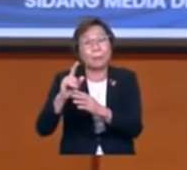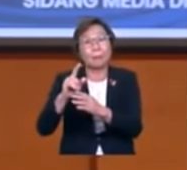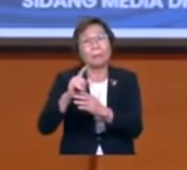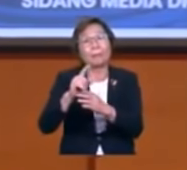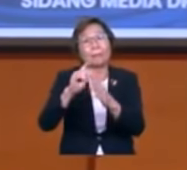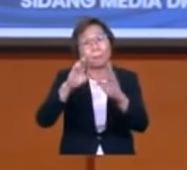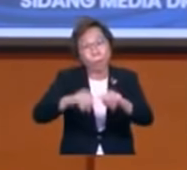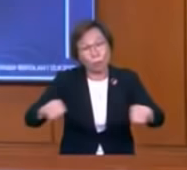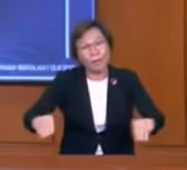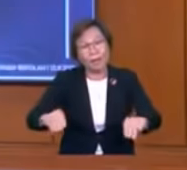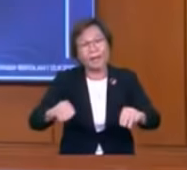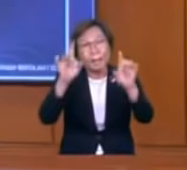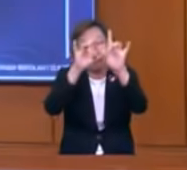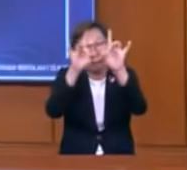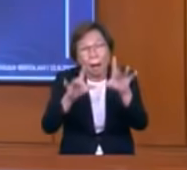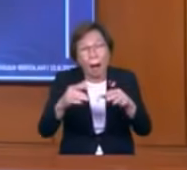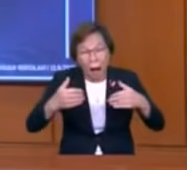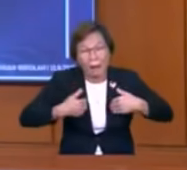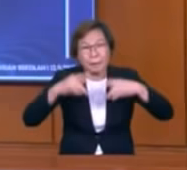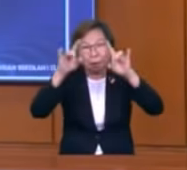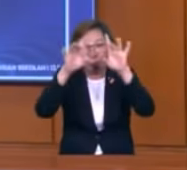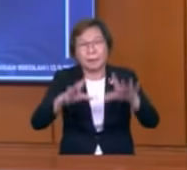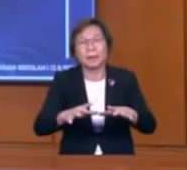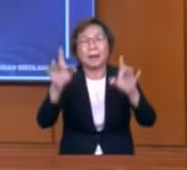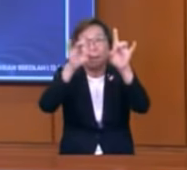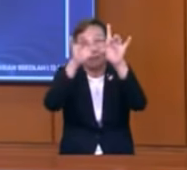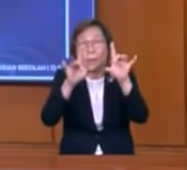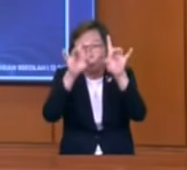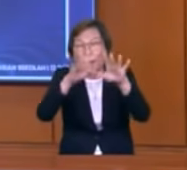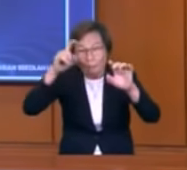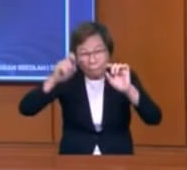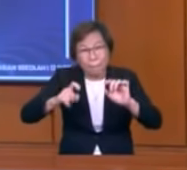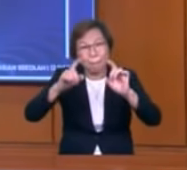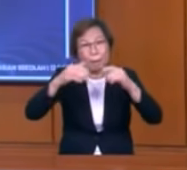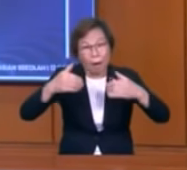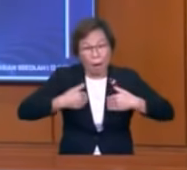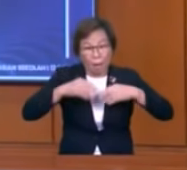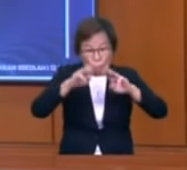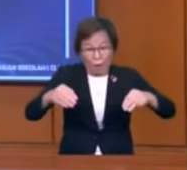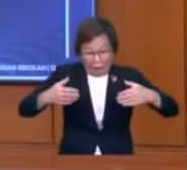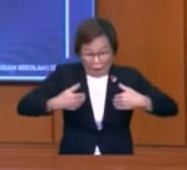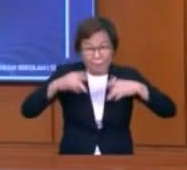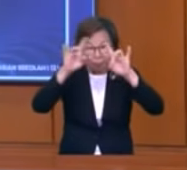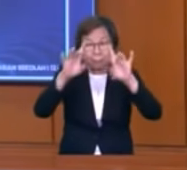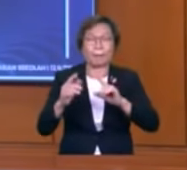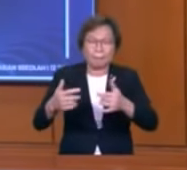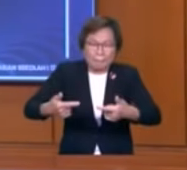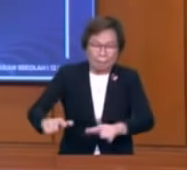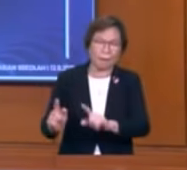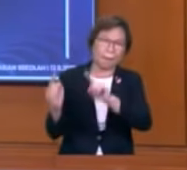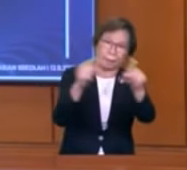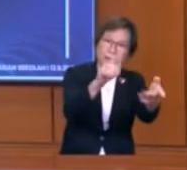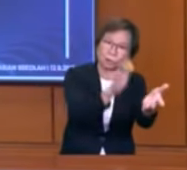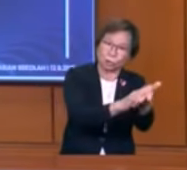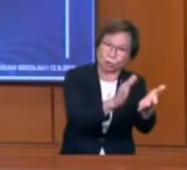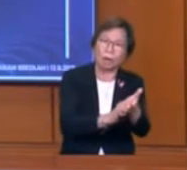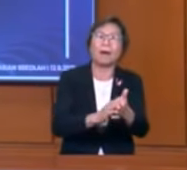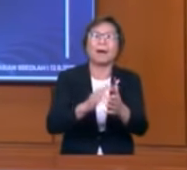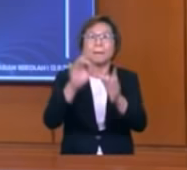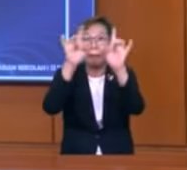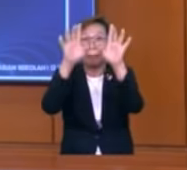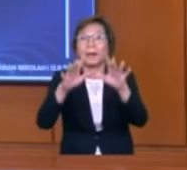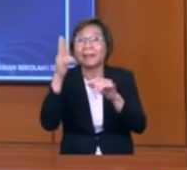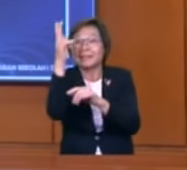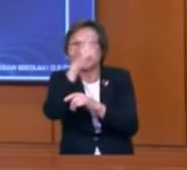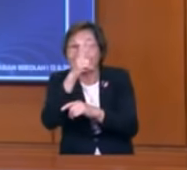detail to adalah jenis-jenis peperiksaan yang dibenarkan hadir ya jadi murid kelas peperiksaan awam